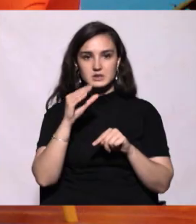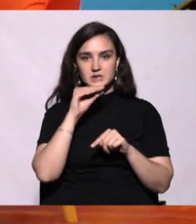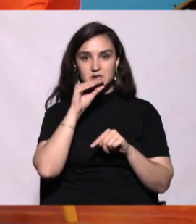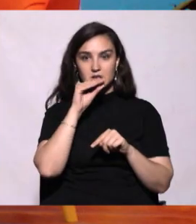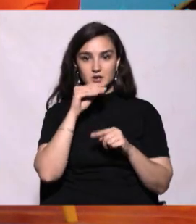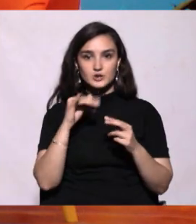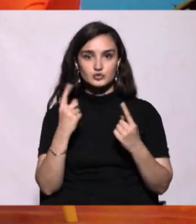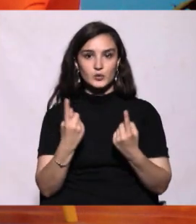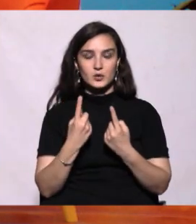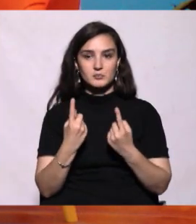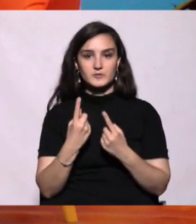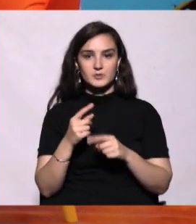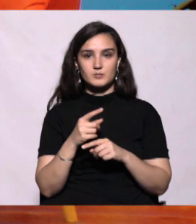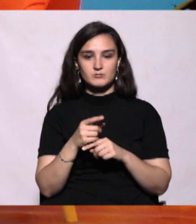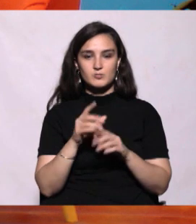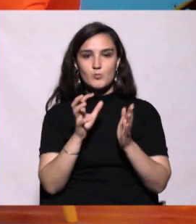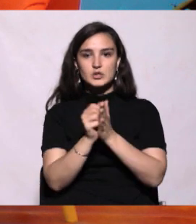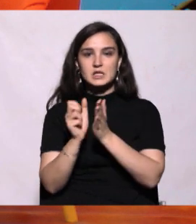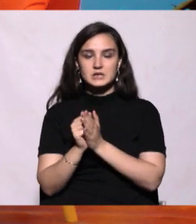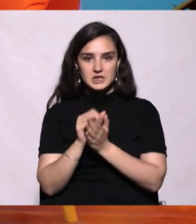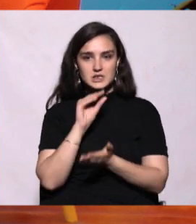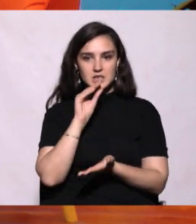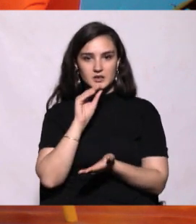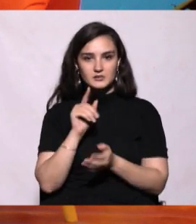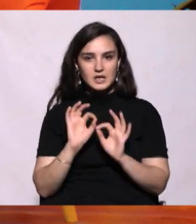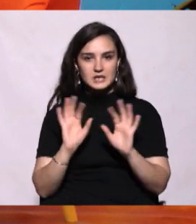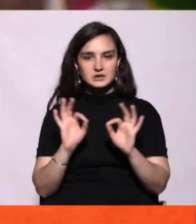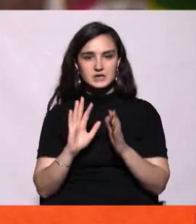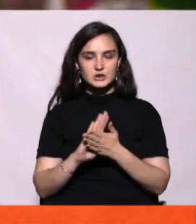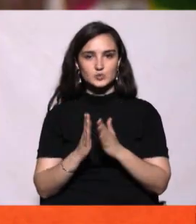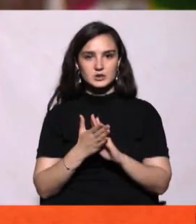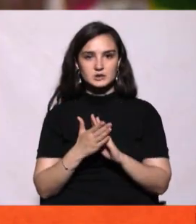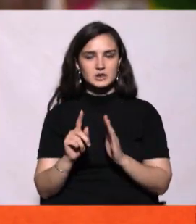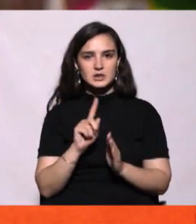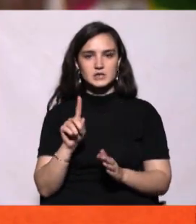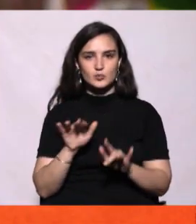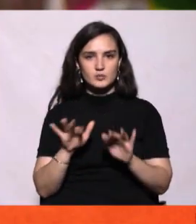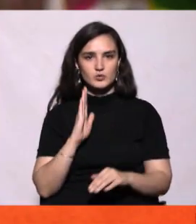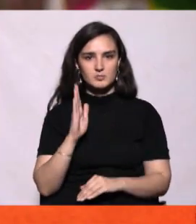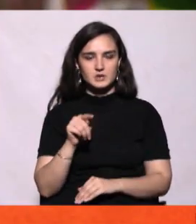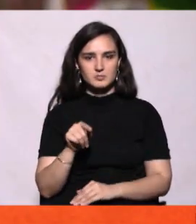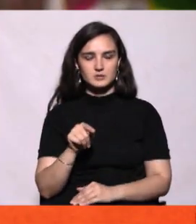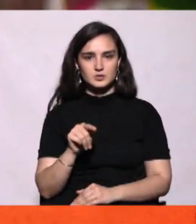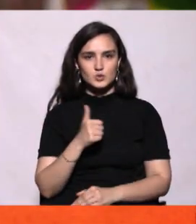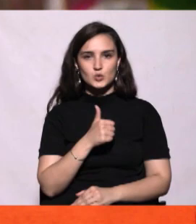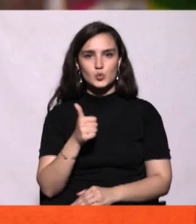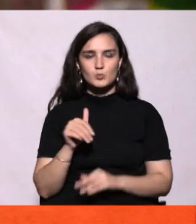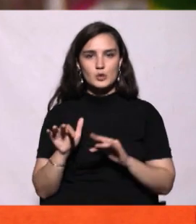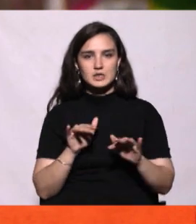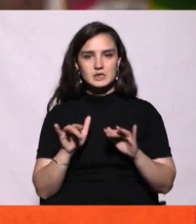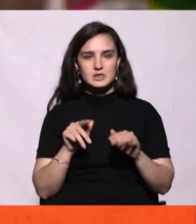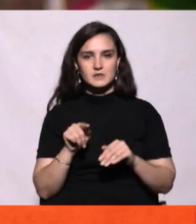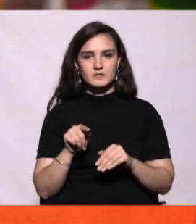ან ჩვეულებრივ მონადირე ძაღლი. აღწერეთ სიტუაცია. რას მოიმოქმედებთ, როგორ